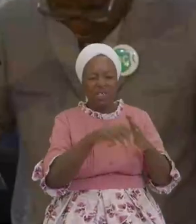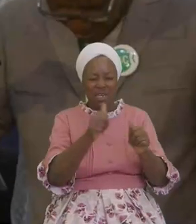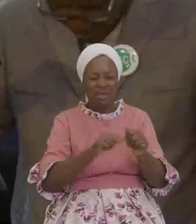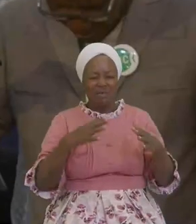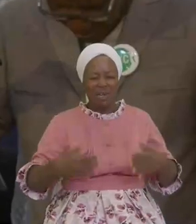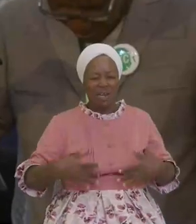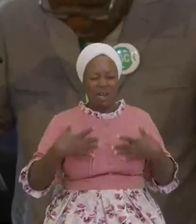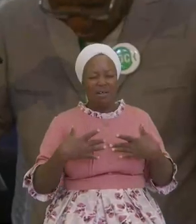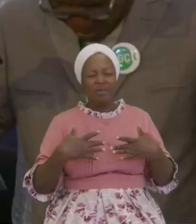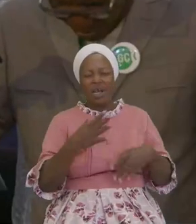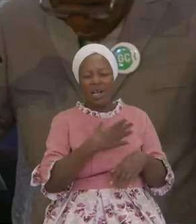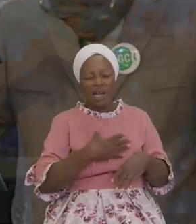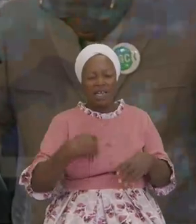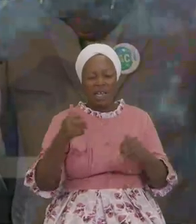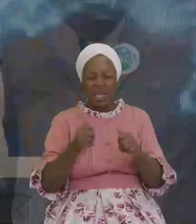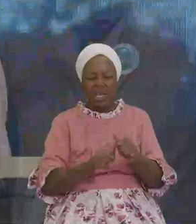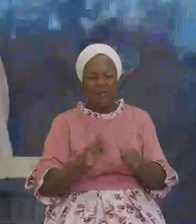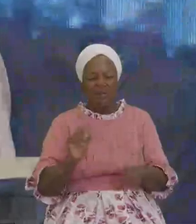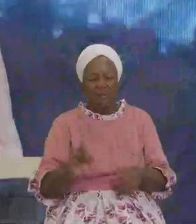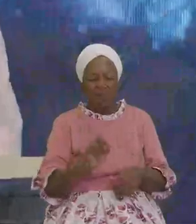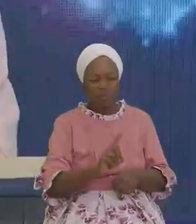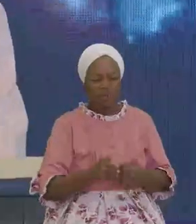soit déposée dans chaque vie.